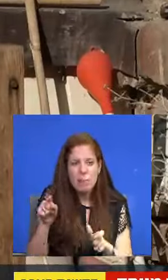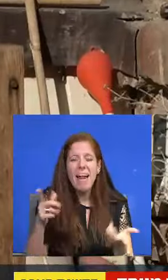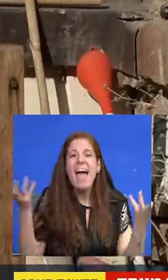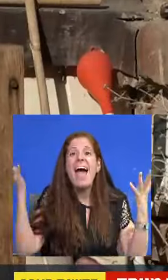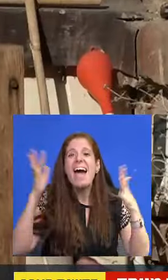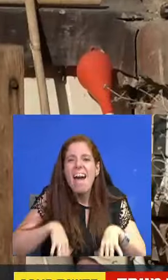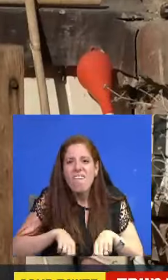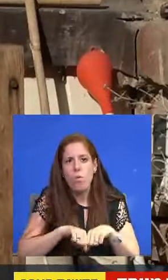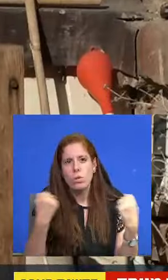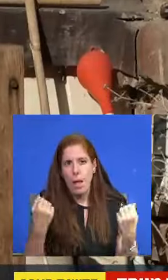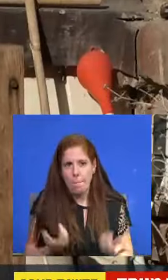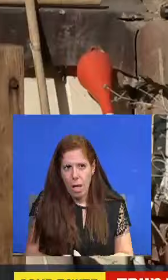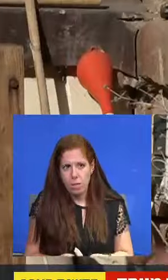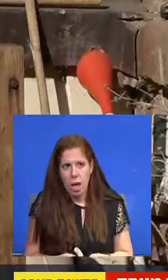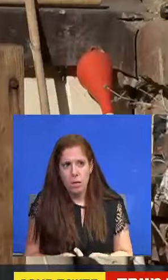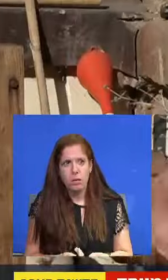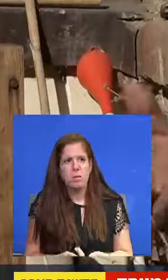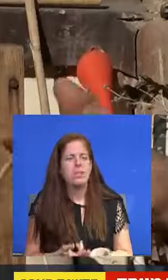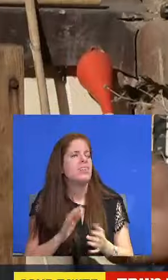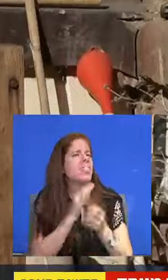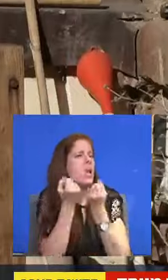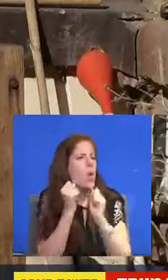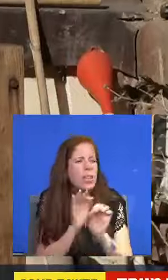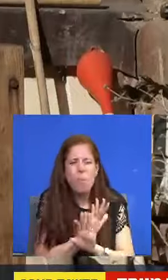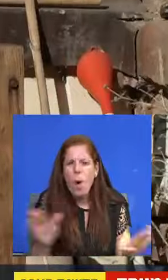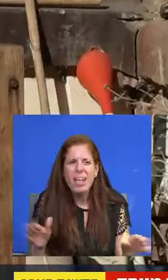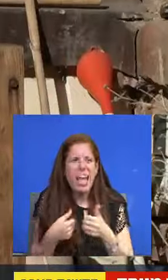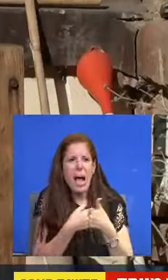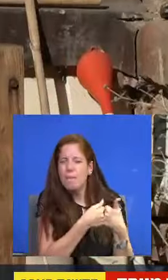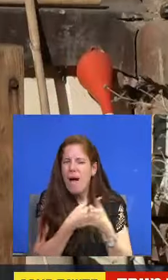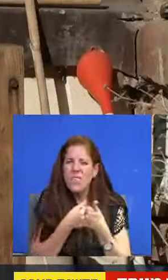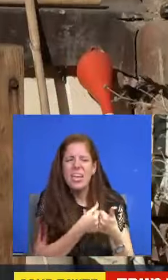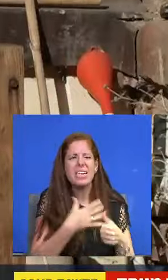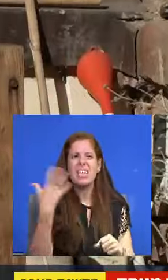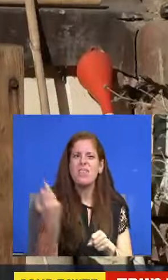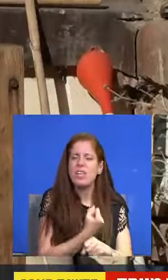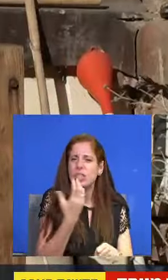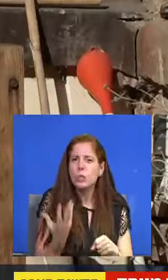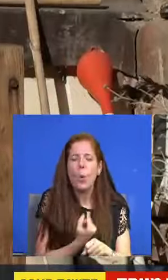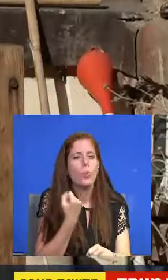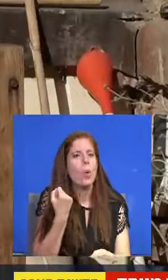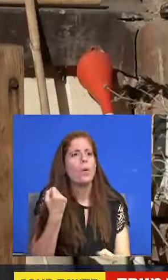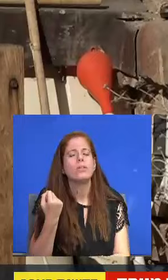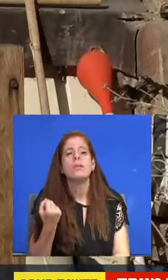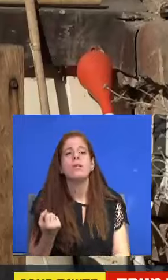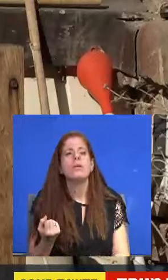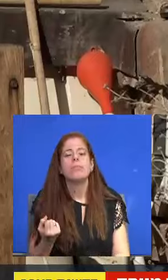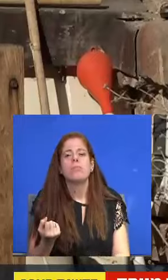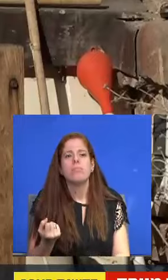kaputt gemacht haben. Keine Demokratie zugelassen, nur immer kämpfen, siegen.